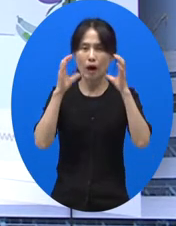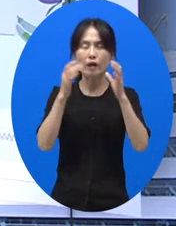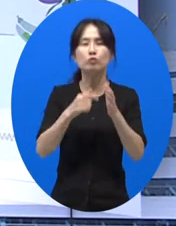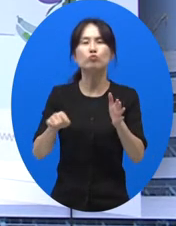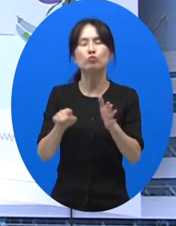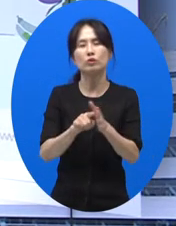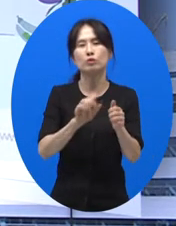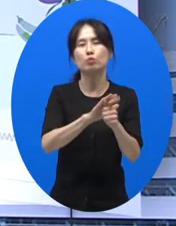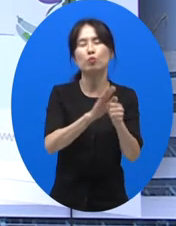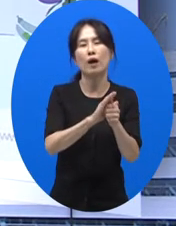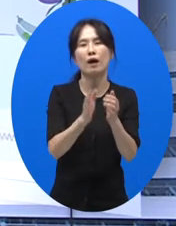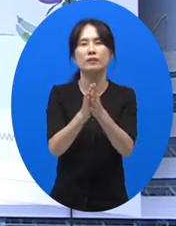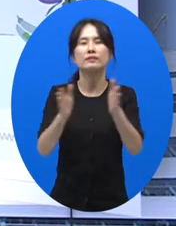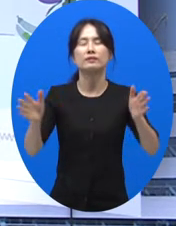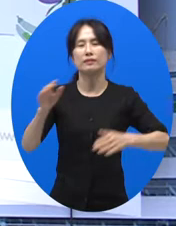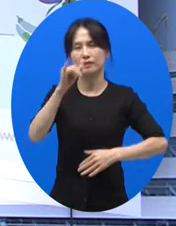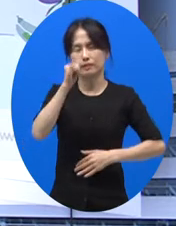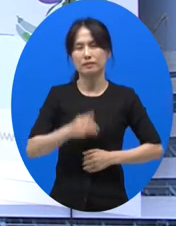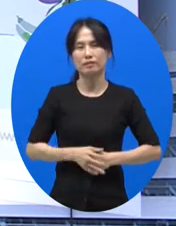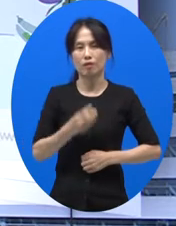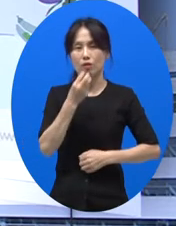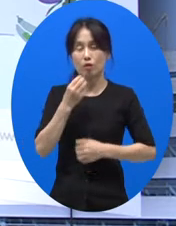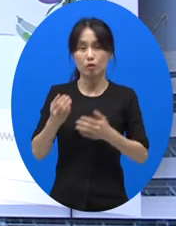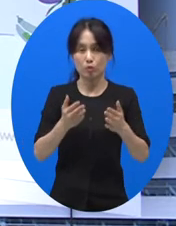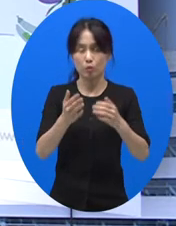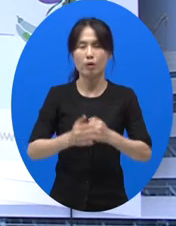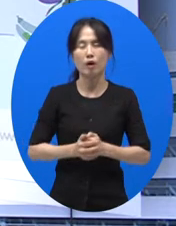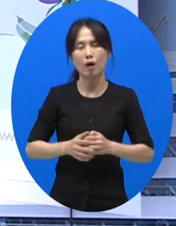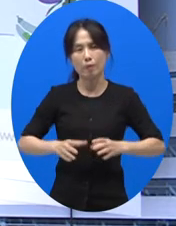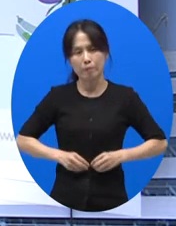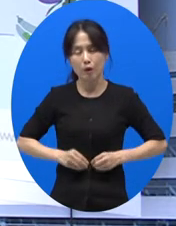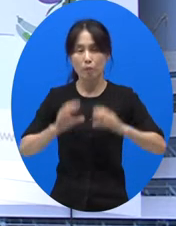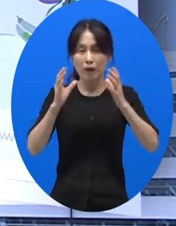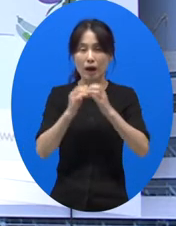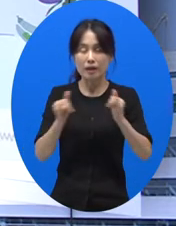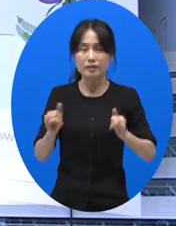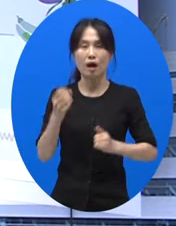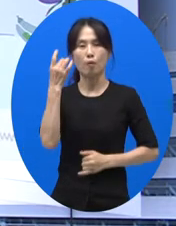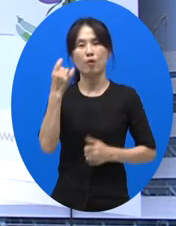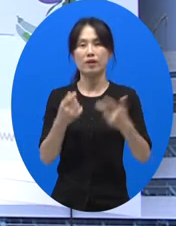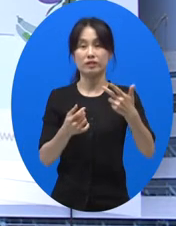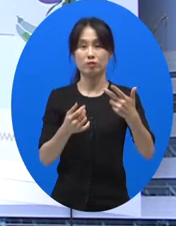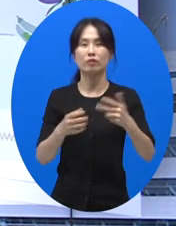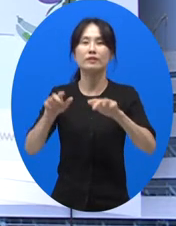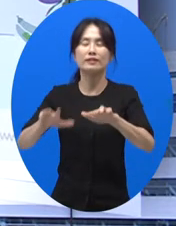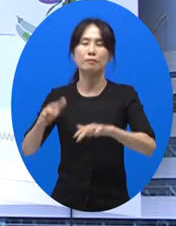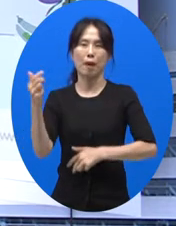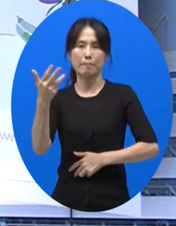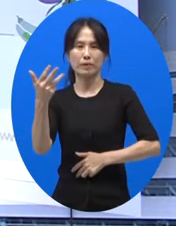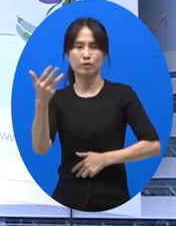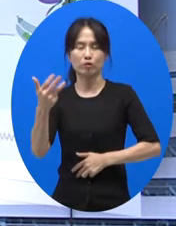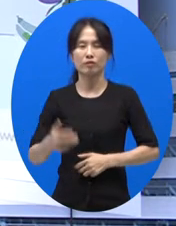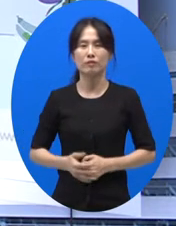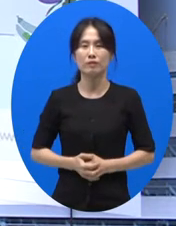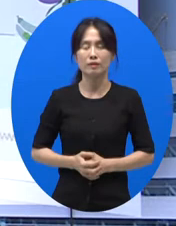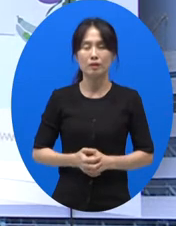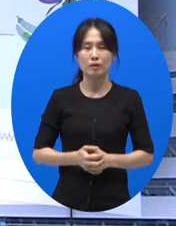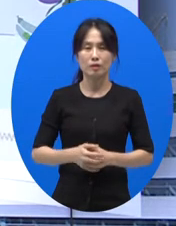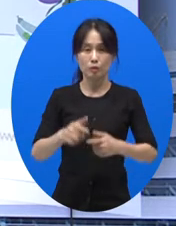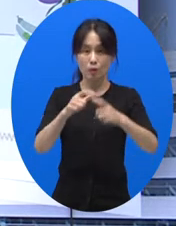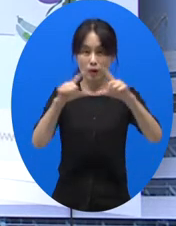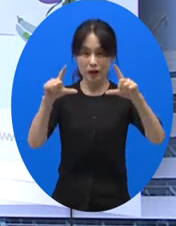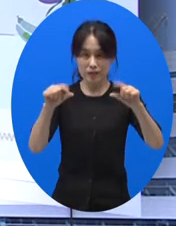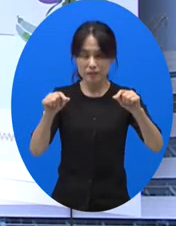텐데요. 경기도가 결식 아동의 급식 단가를 7,000원에서 8,000원으로 올립니다. 또 아동 급식 카드를